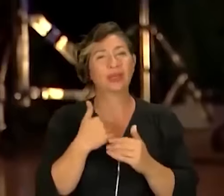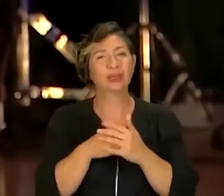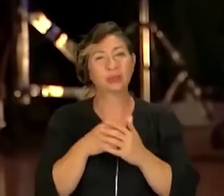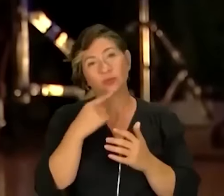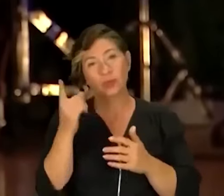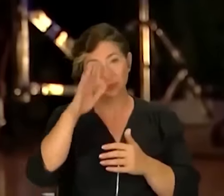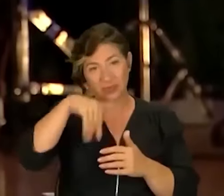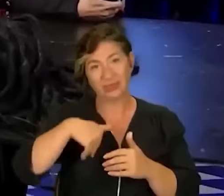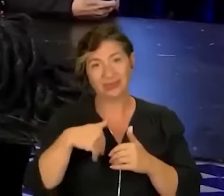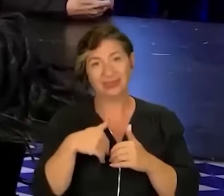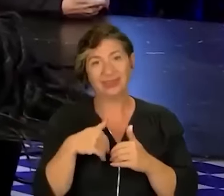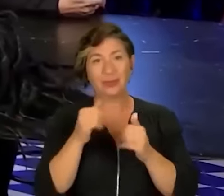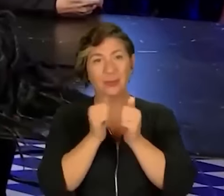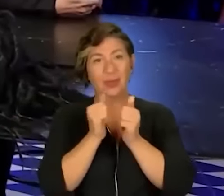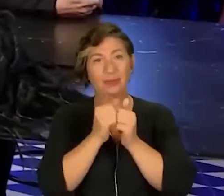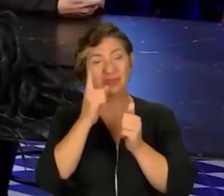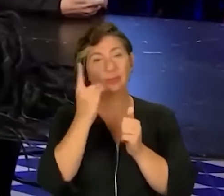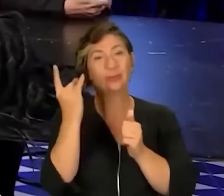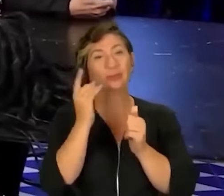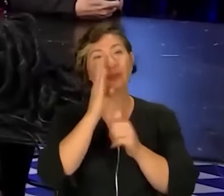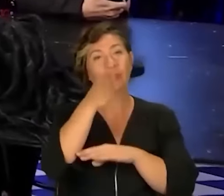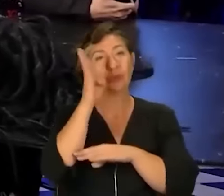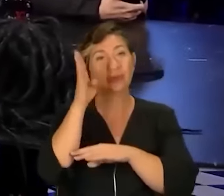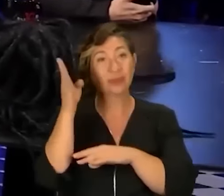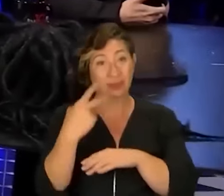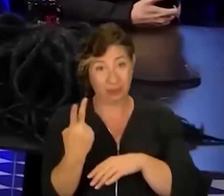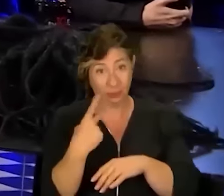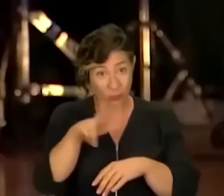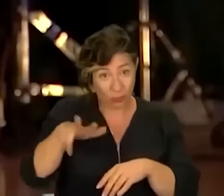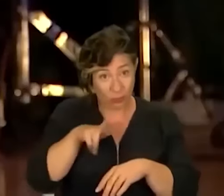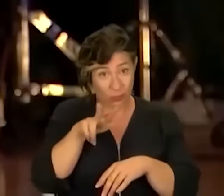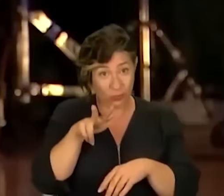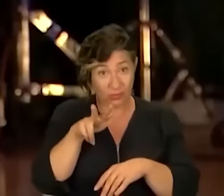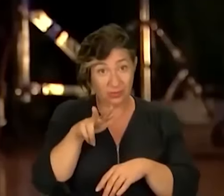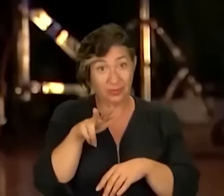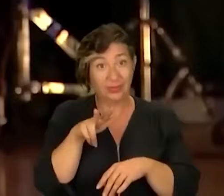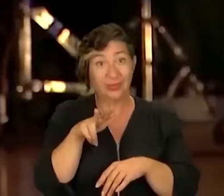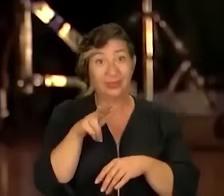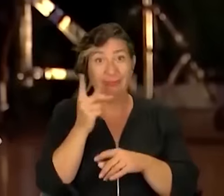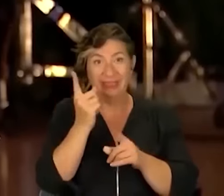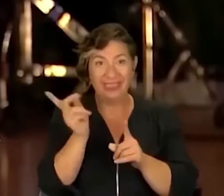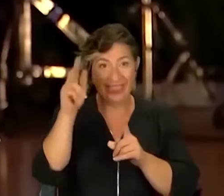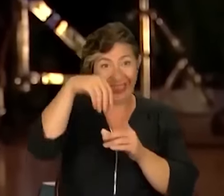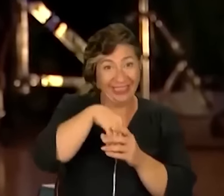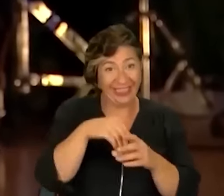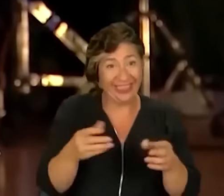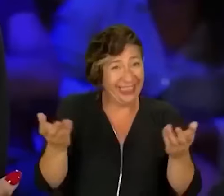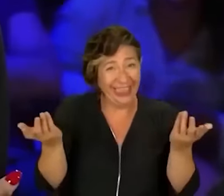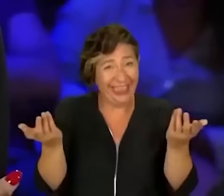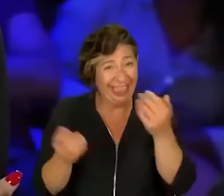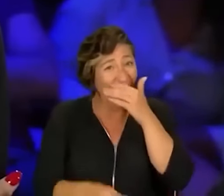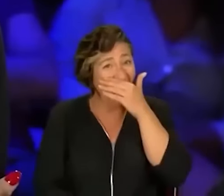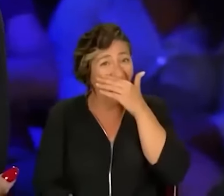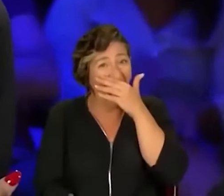söyleyeyim çağırsın söyle Vallahi beraber bir turne yapalım turne ikimiz üçümüz yani birileri daha olur herhalde